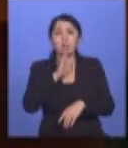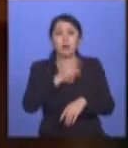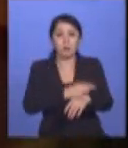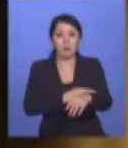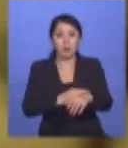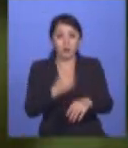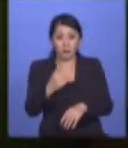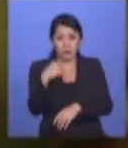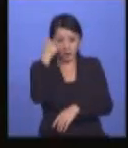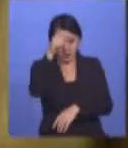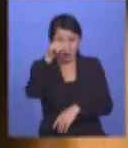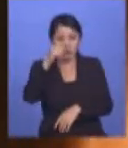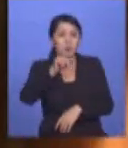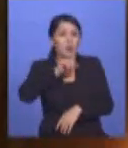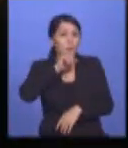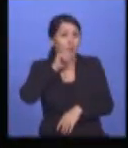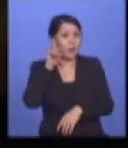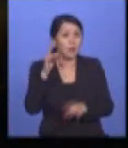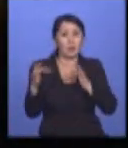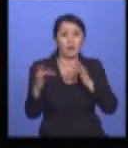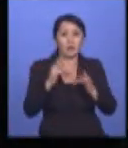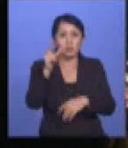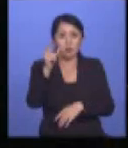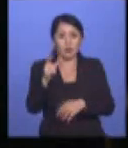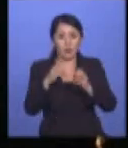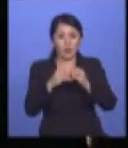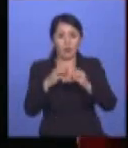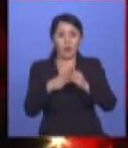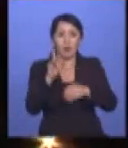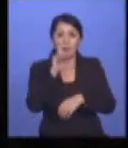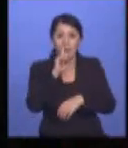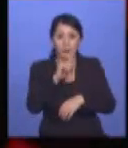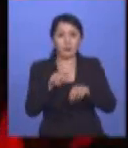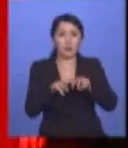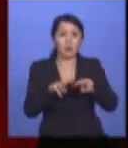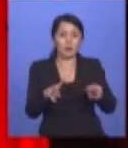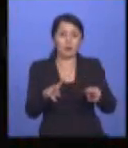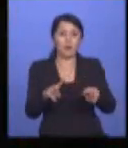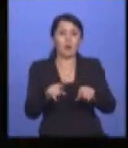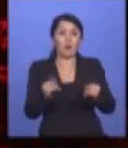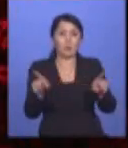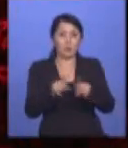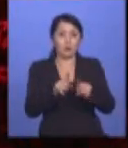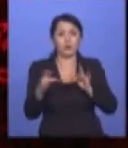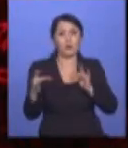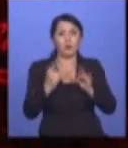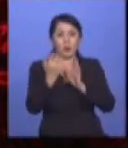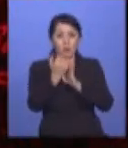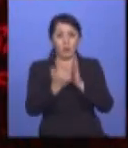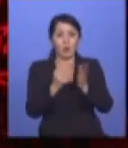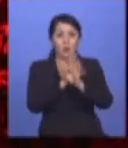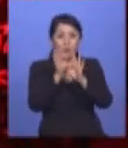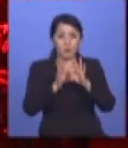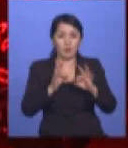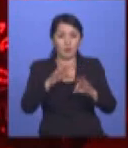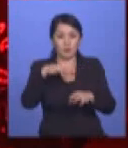алуда. Бір жыл ішінде жас артистер 10-ға жуық спектакльге қатысып, түрлі әдеби кештер мен концерттерде өз өнерлерін ортаға салады. Бұл